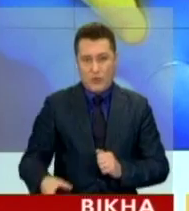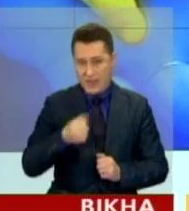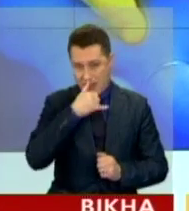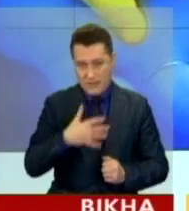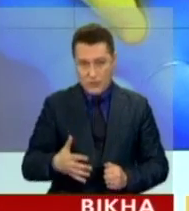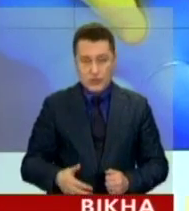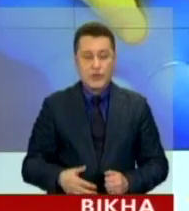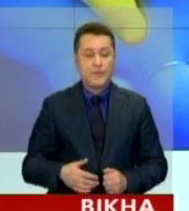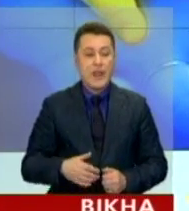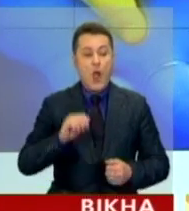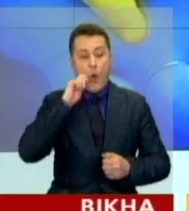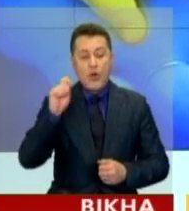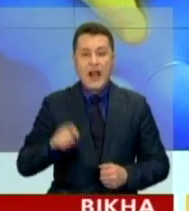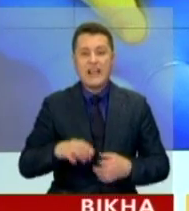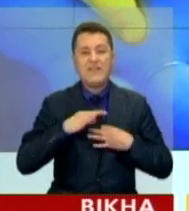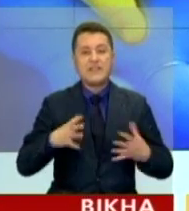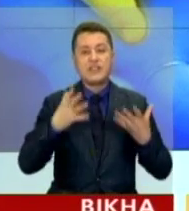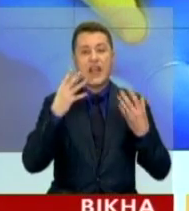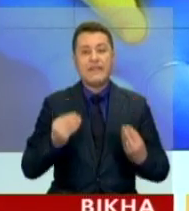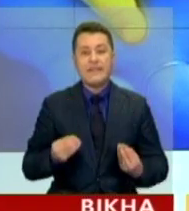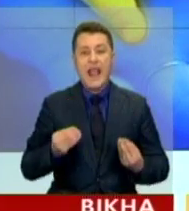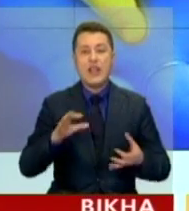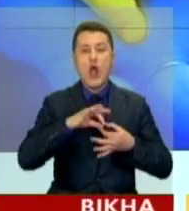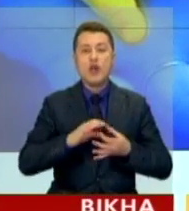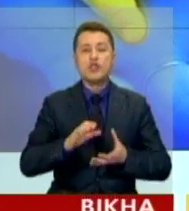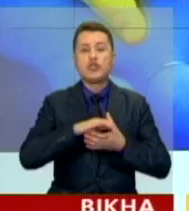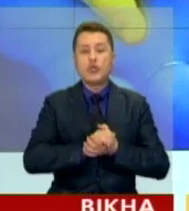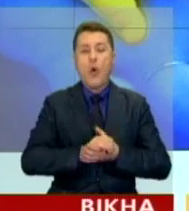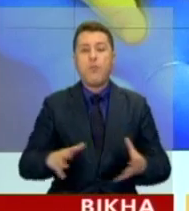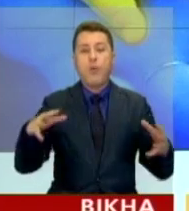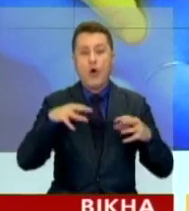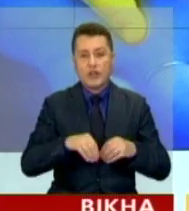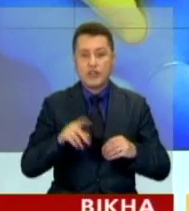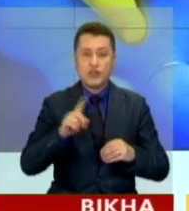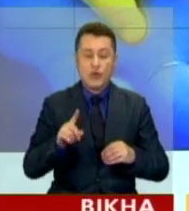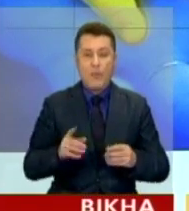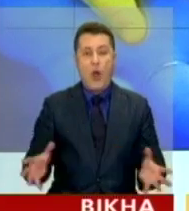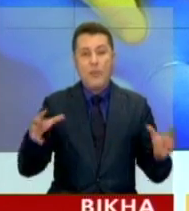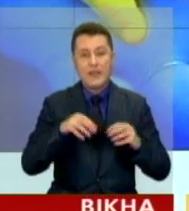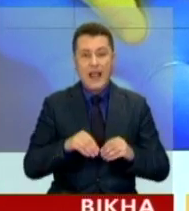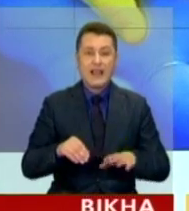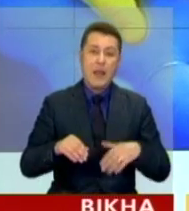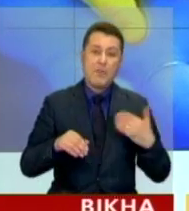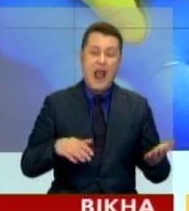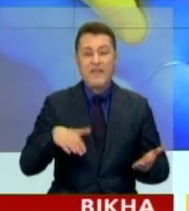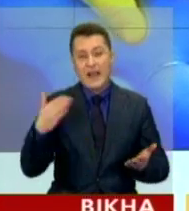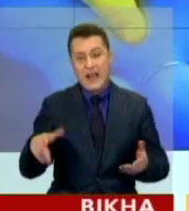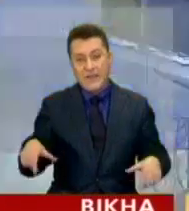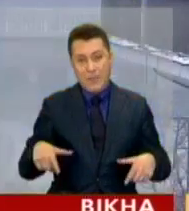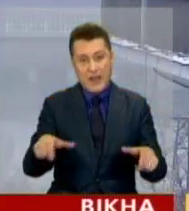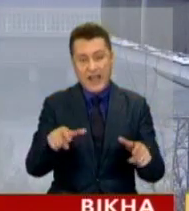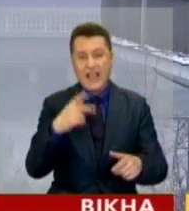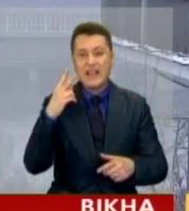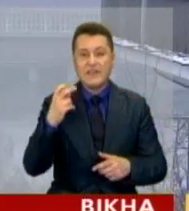На тлі протистоянь Україна все-таки відзначає День Соборності, аби символічно об'єднати правий і лівий береги. 200 запоріжців